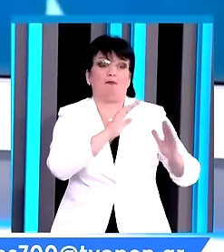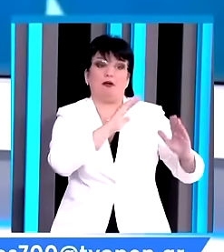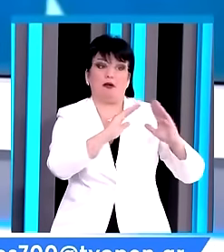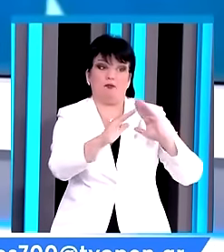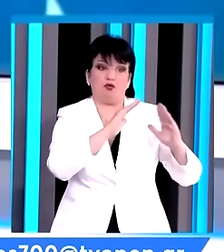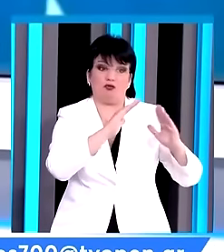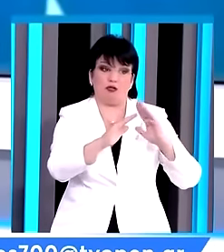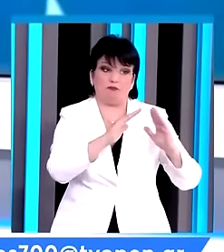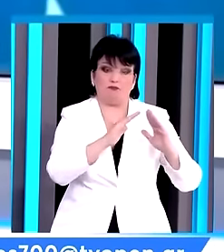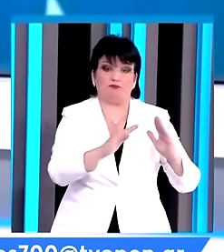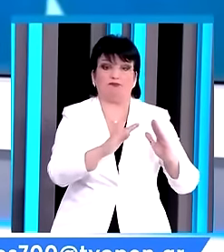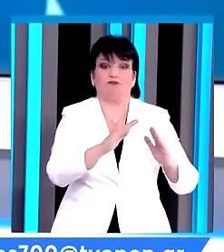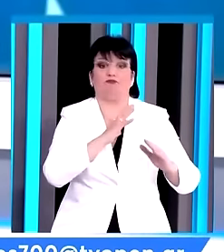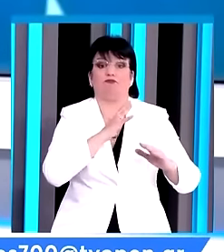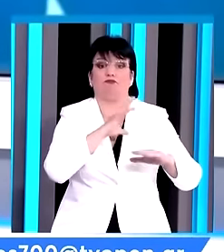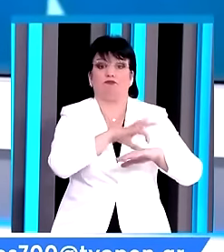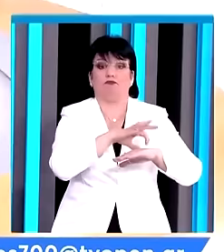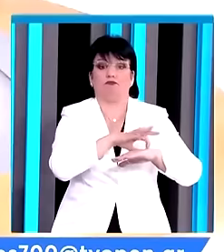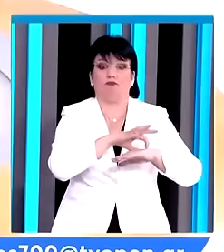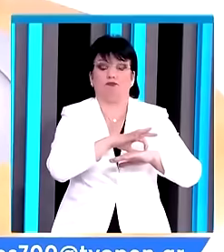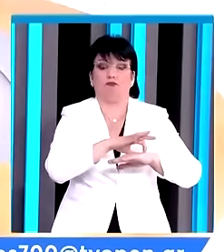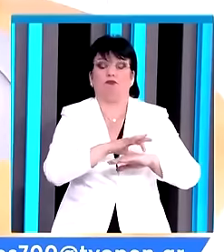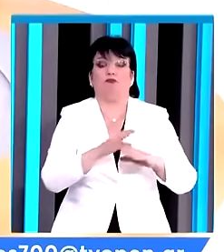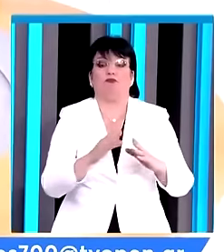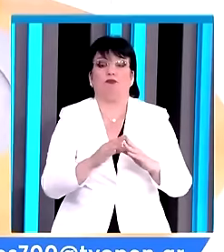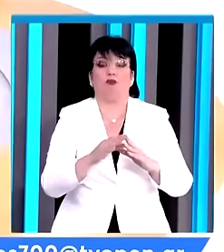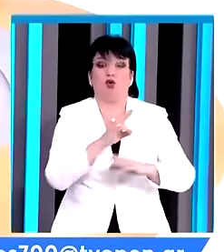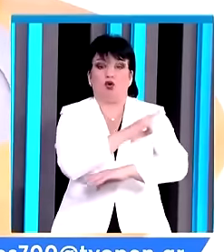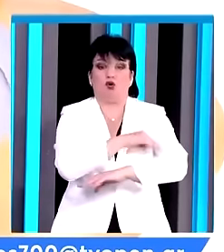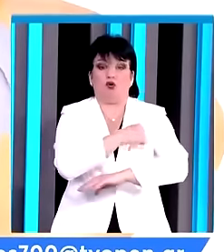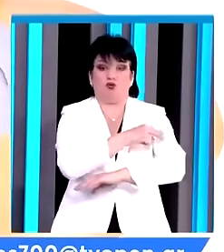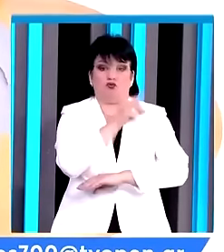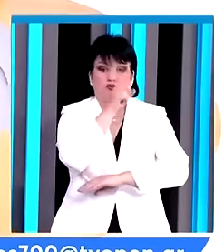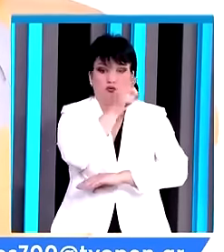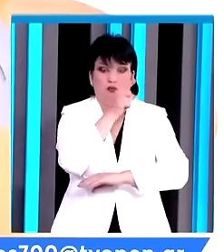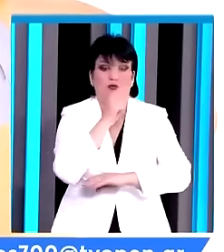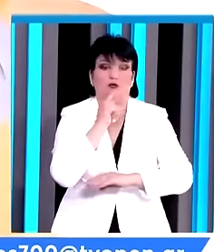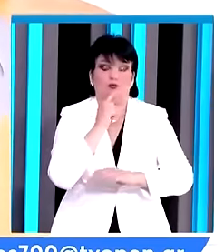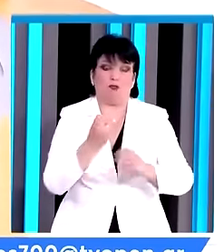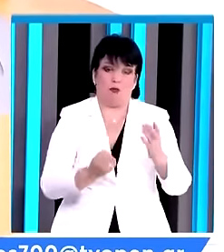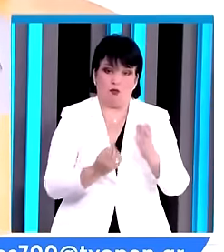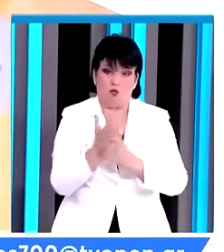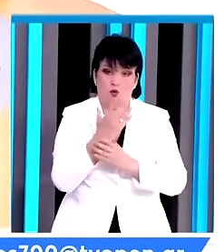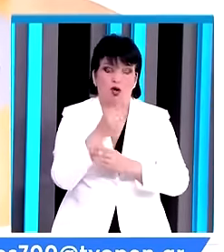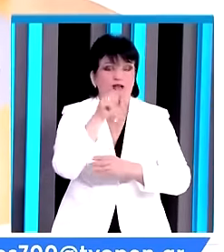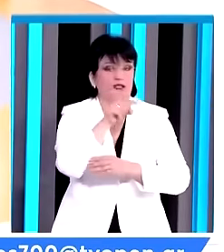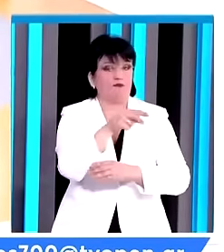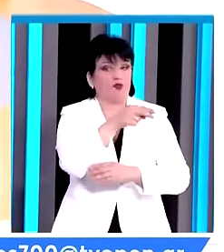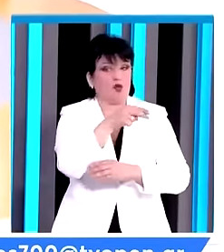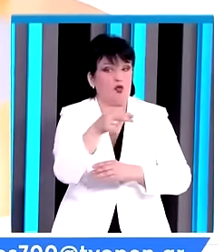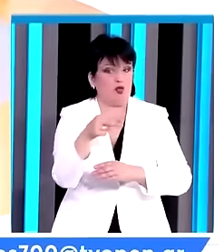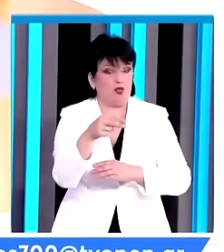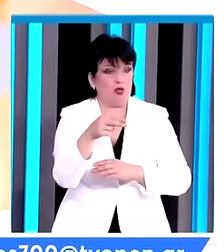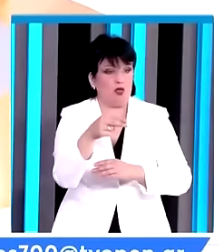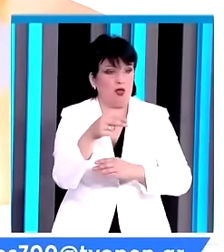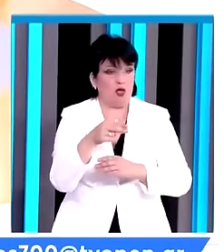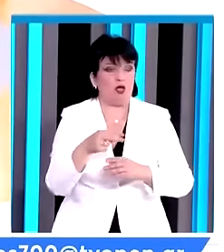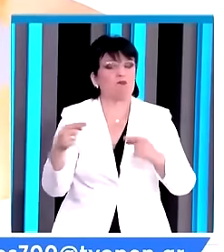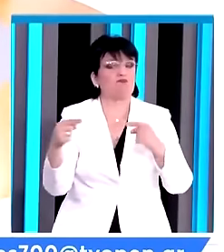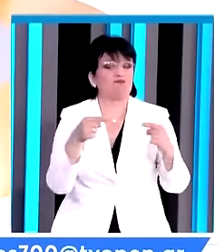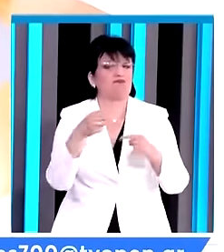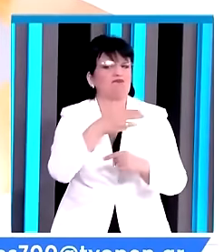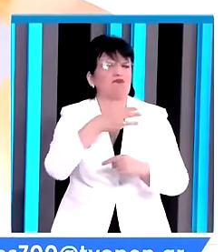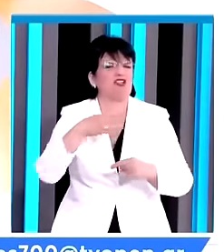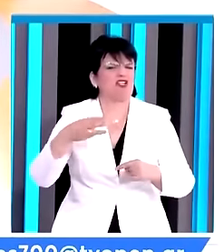επίσημους οι οποίοι έρχονται. Λοιπόν, αυτό γίνεται κάθε φορά. Το νοσοκομείο κατά κανόνα είναι ο Ευαγγελισμός. Πάνω σε αυτό βγήκε η αντιπολίτευση, ο